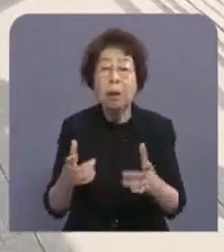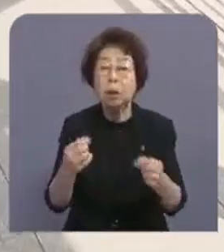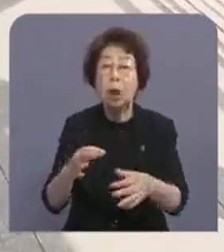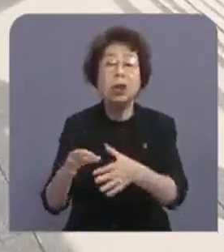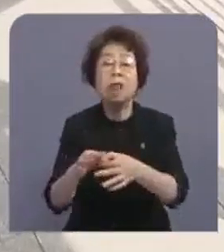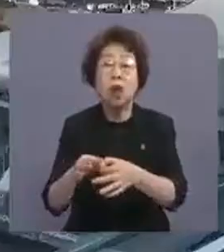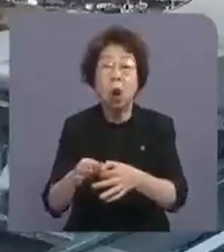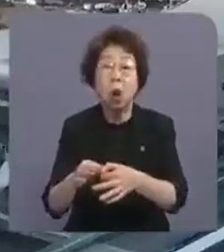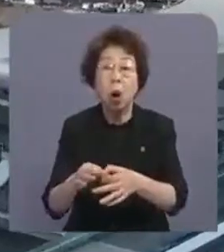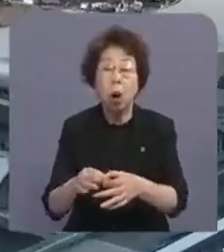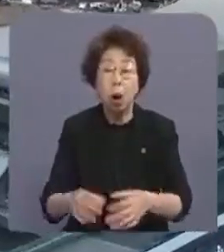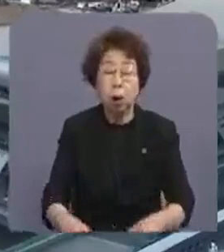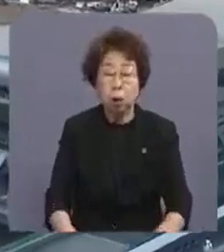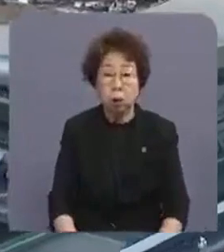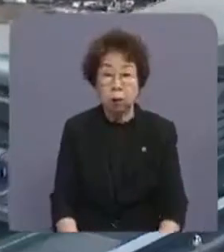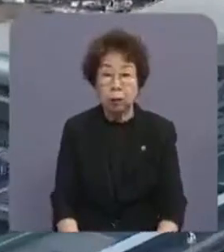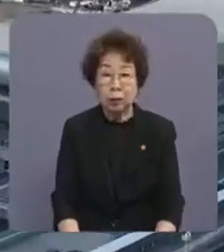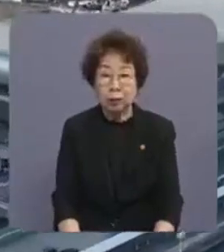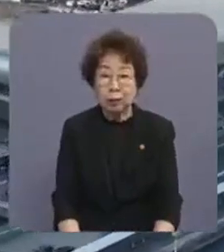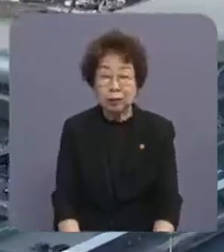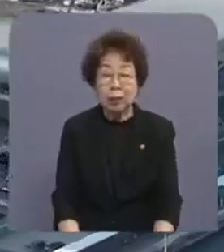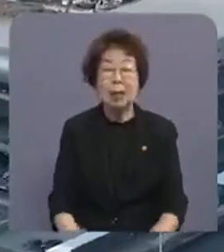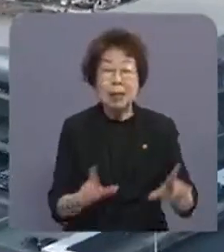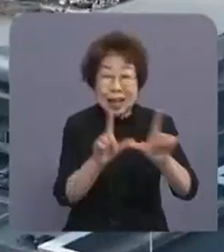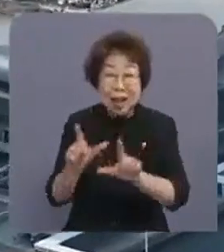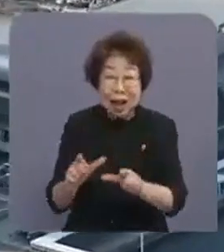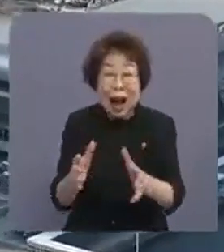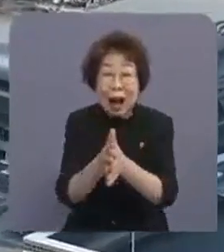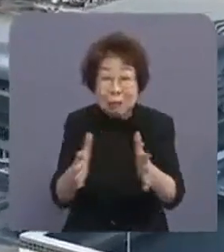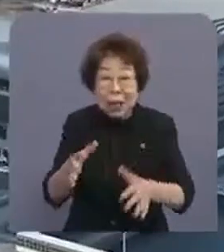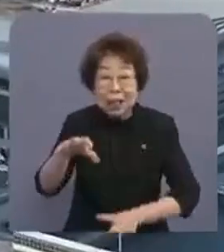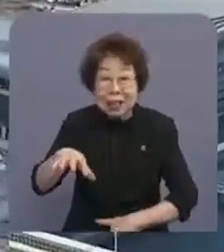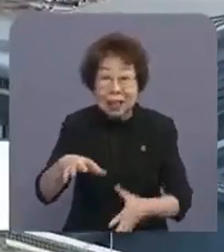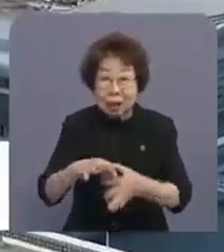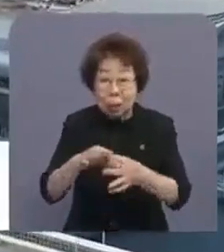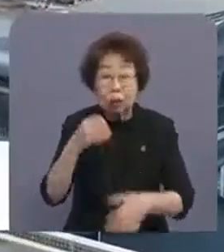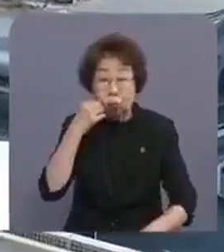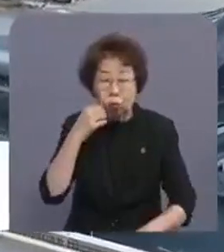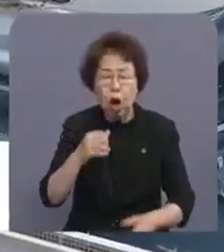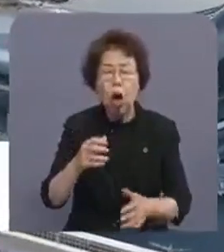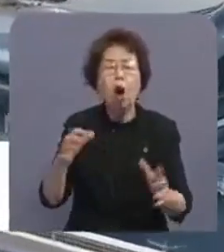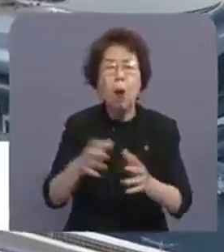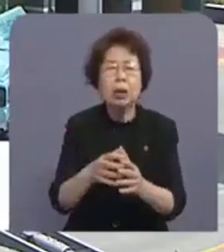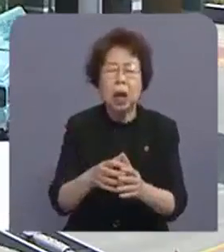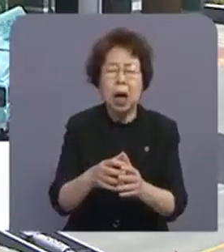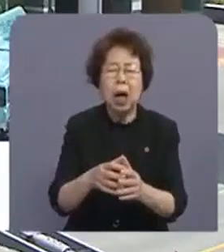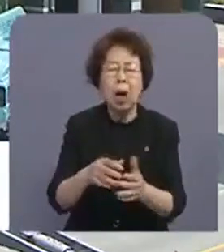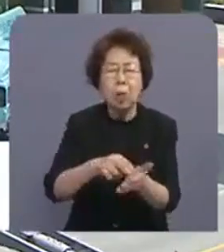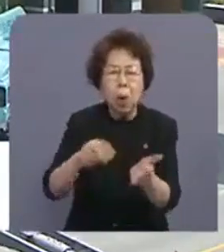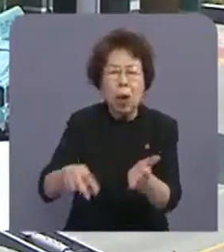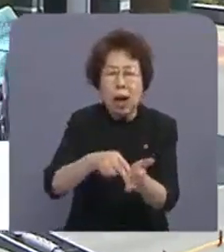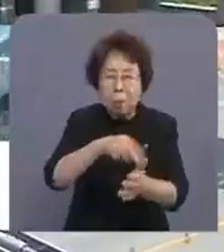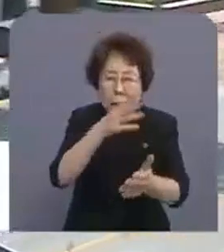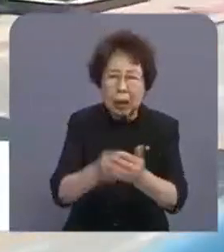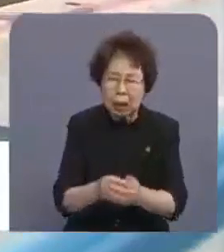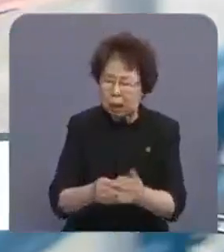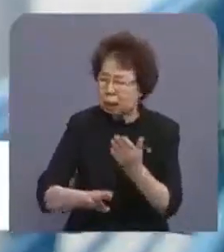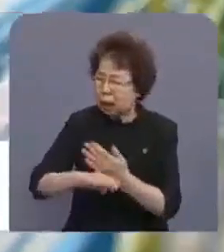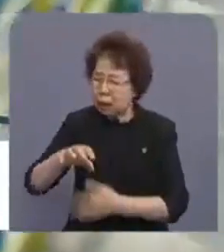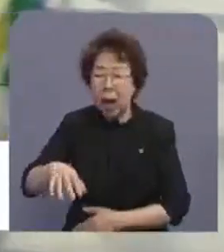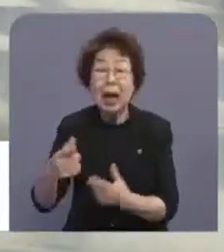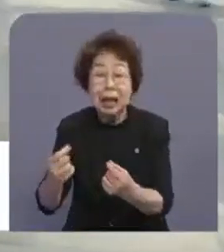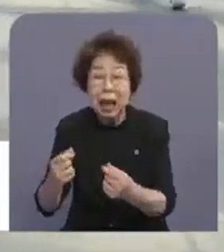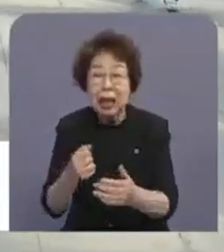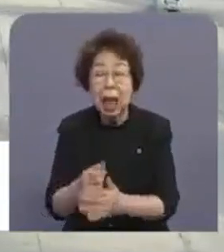있습니다. 이 생활형 숙박시설 사업자는 복합환승센터 사업자의 모기업.